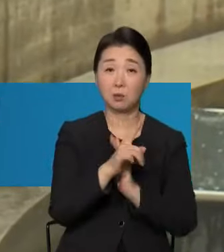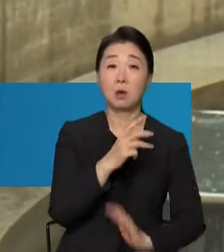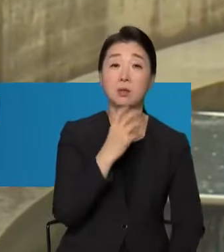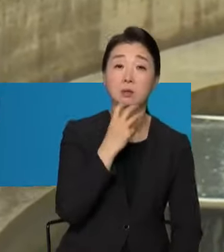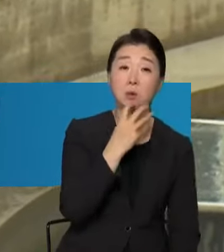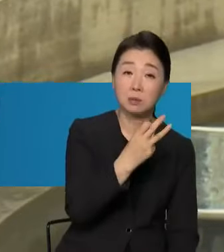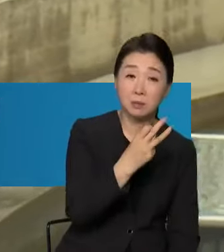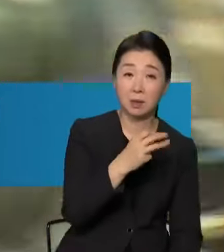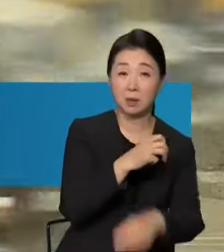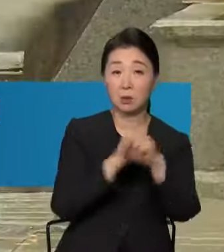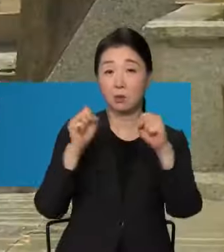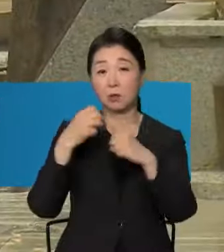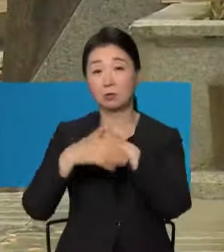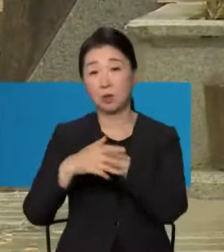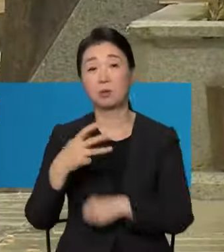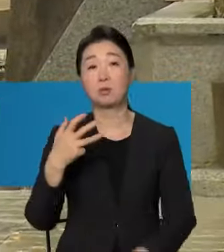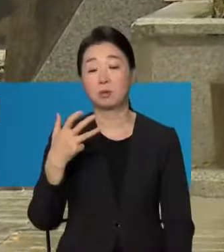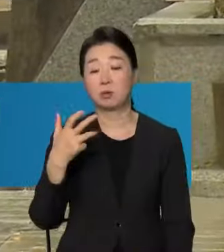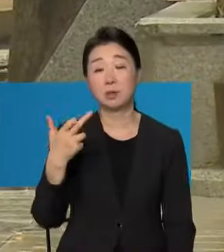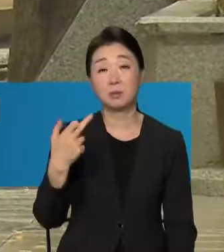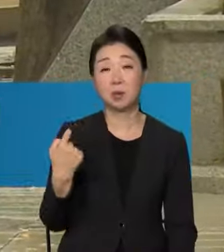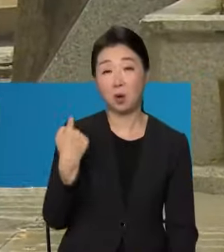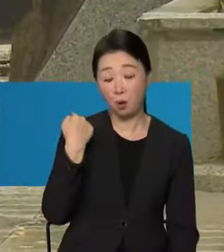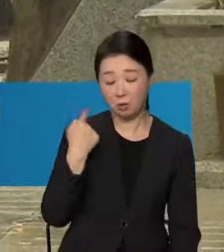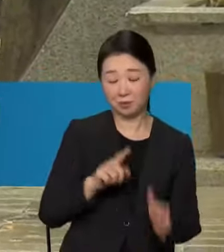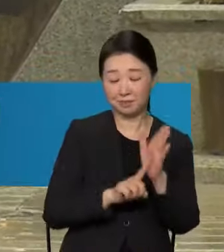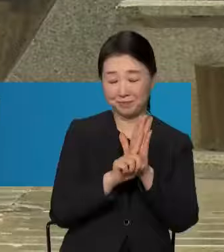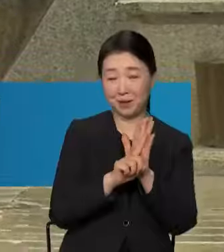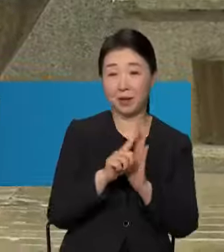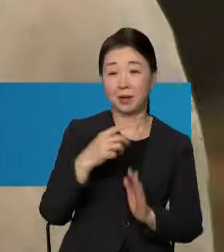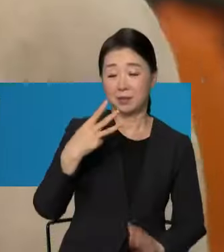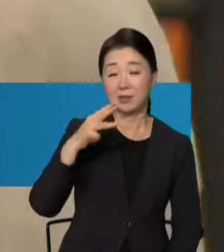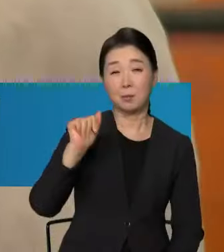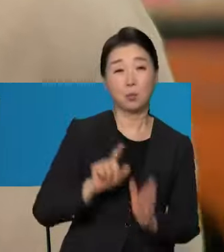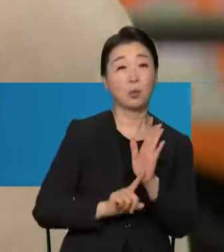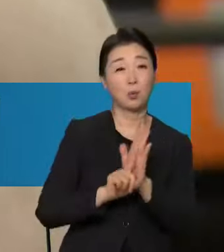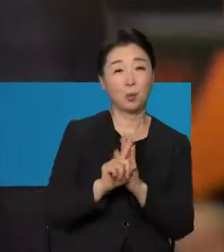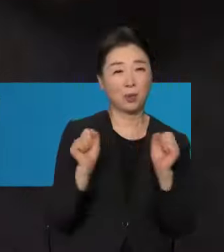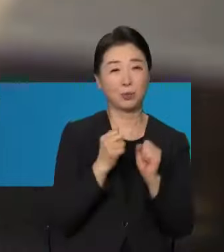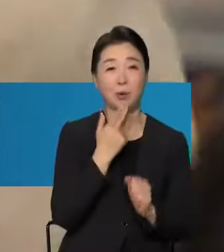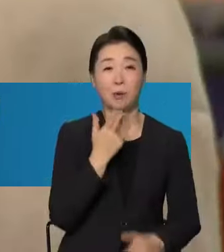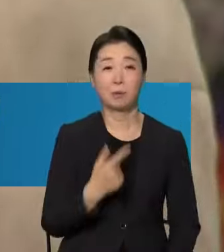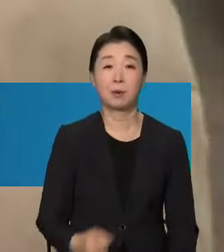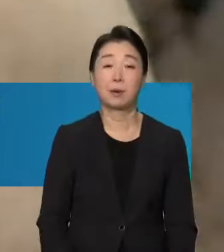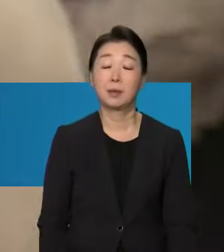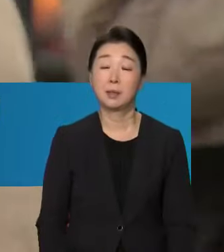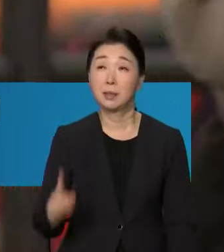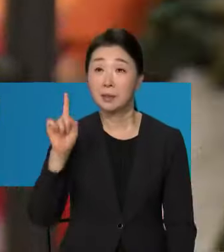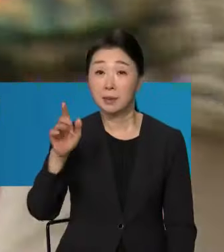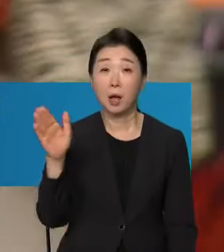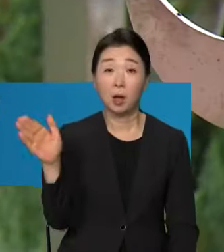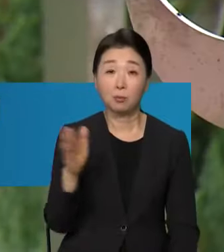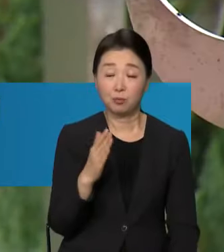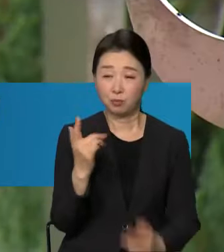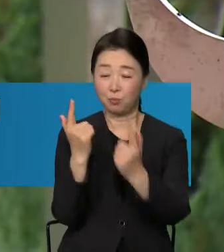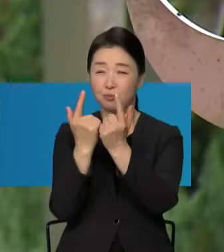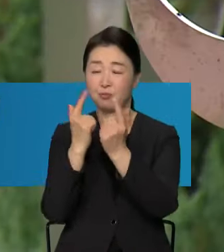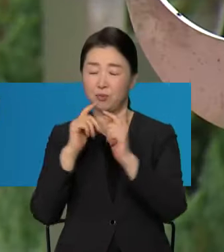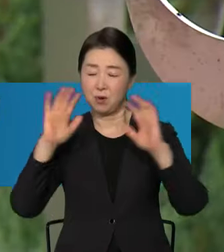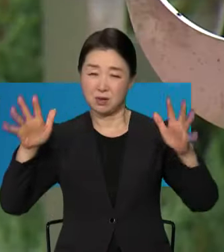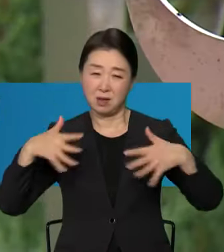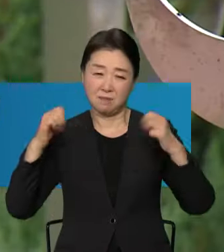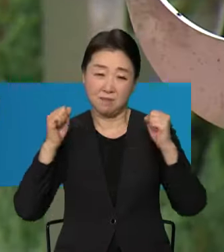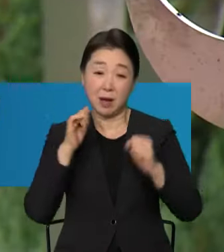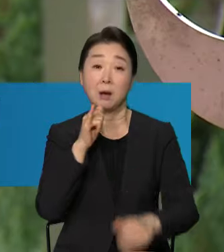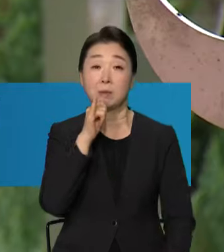대구가 17도 등으로 어제보다 3도에서 5도가량 높아 큰 추위는 없겠습니다. 다만 내일부터는 북쪽에서 찬 공기가